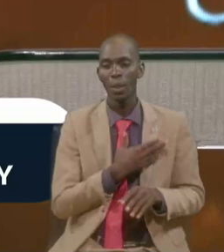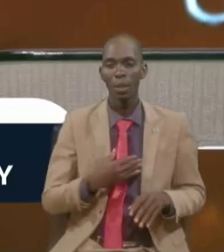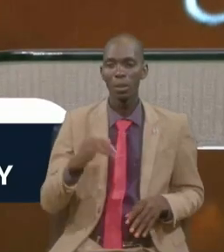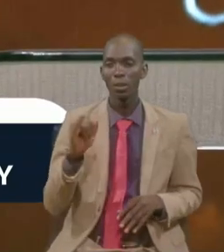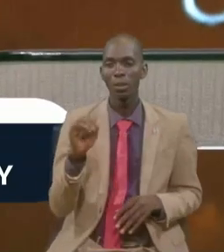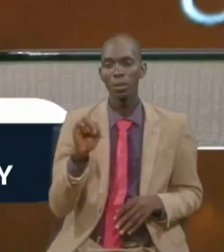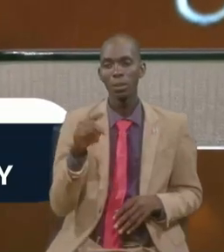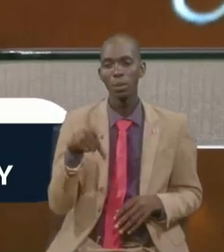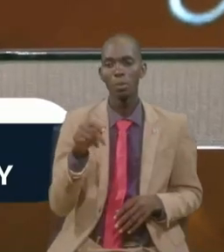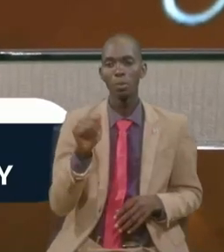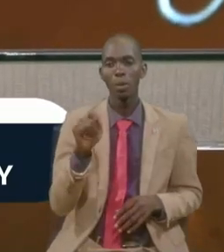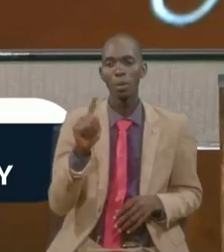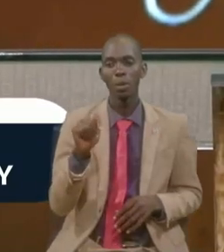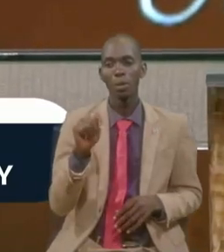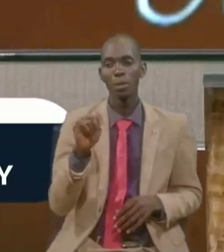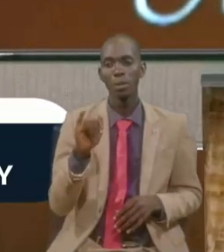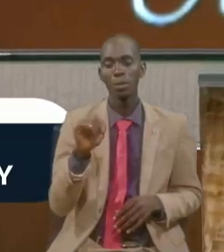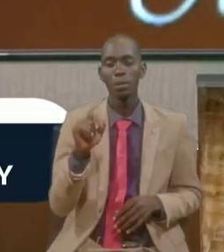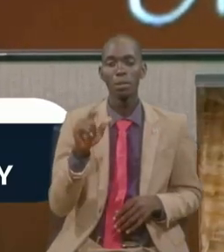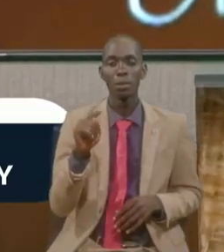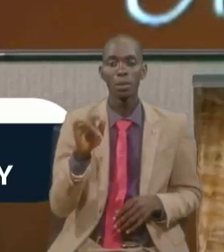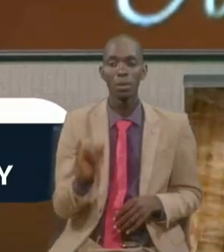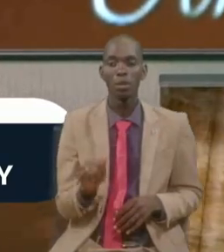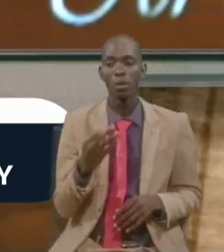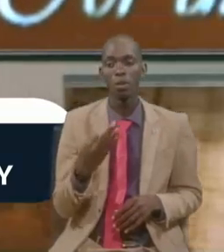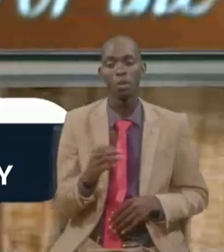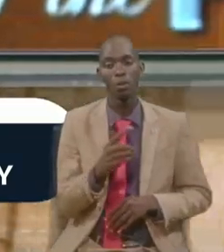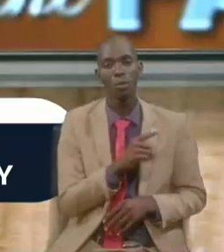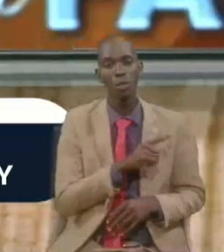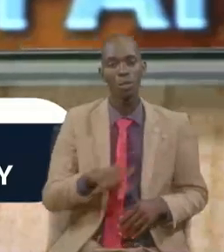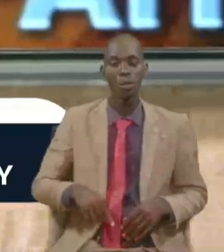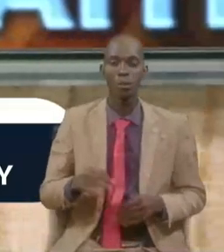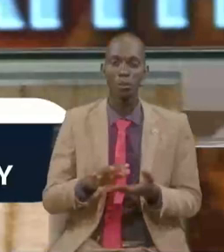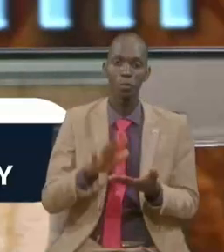et l'impartialité du Seigneur de gloire.